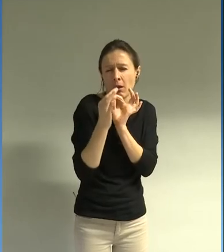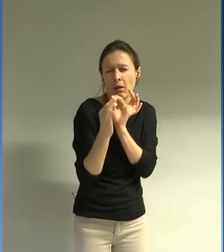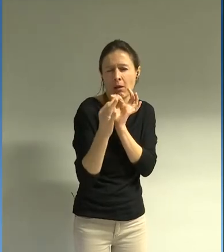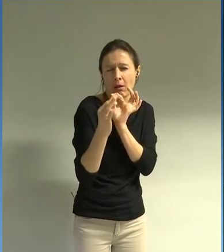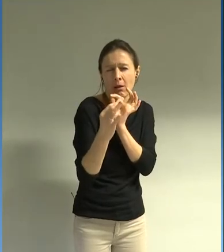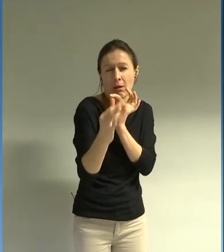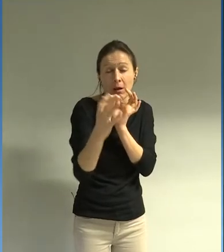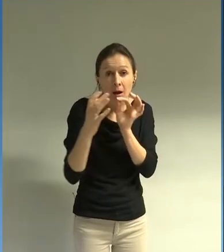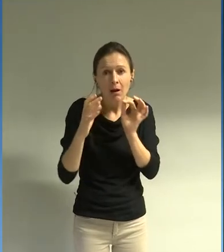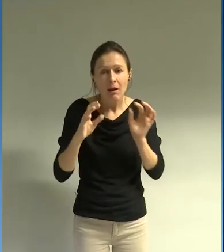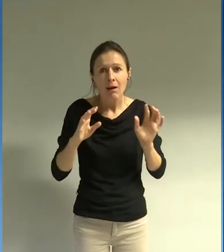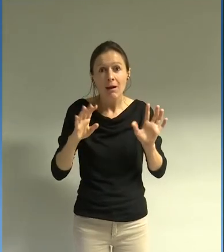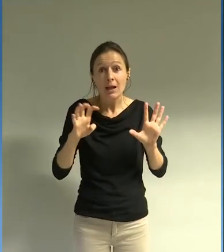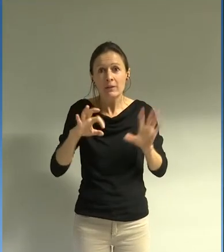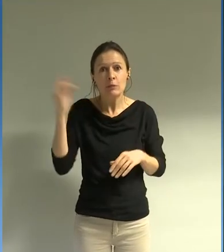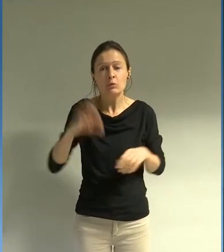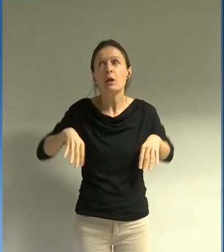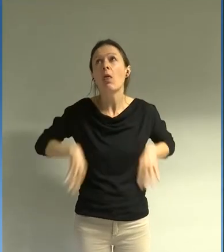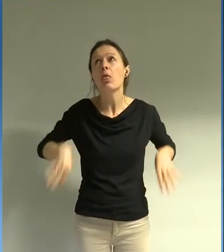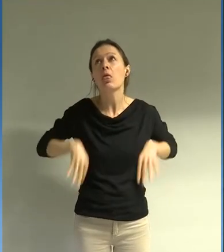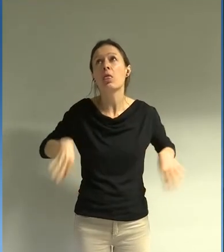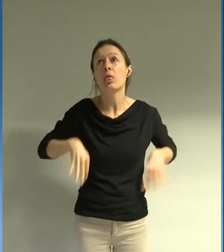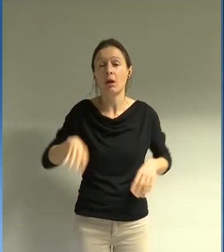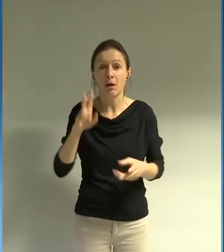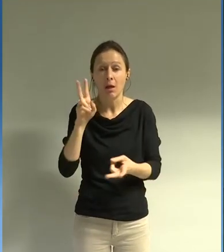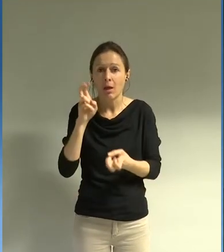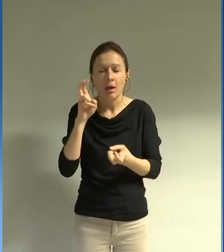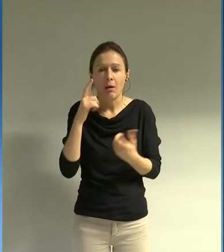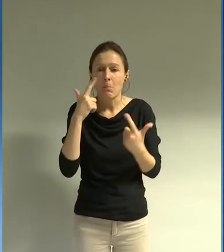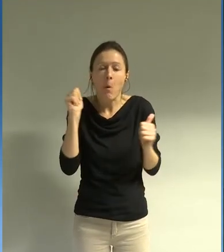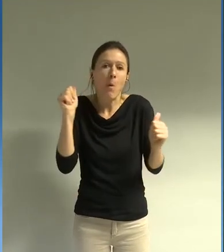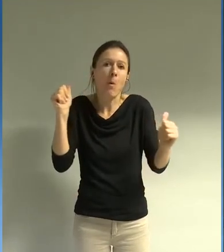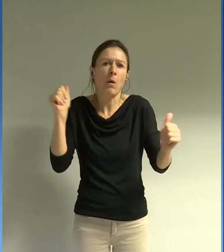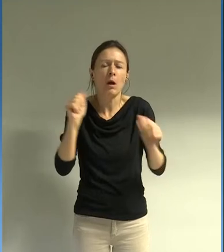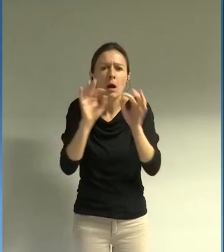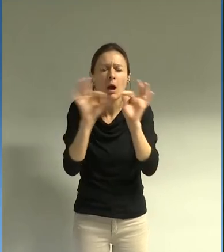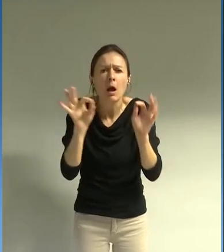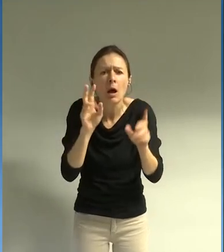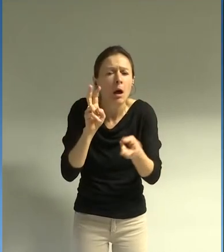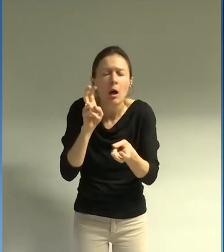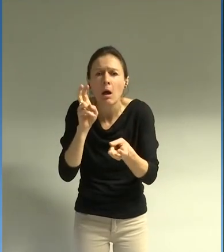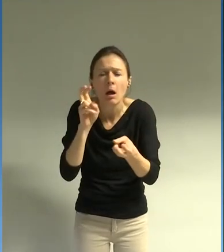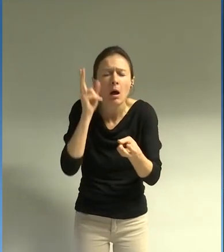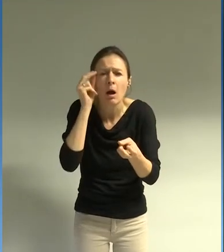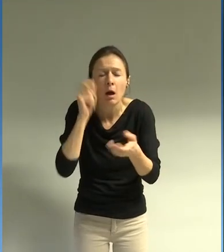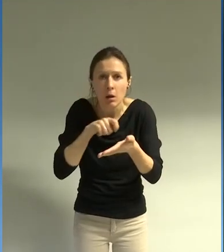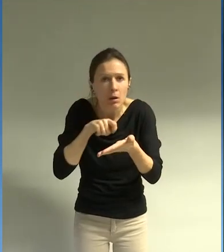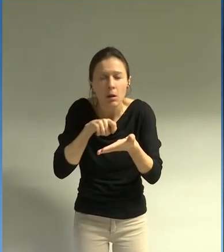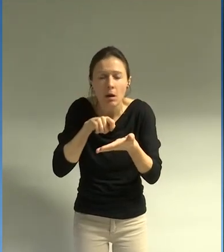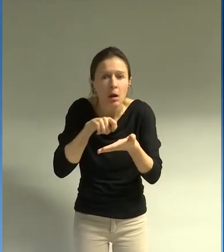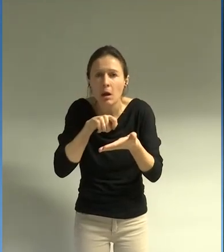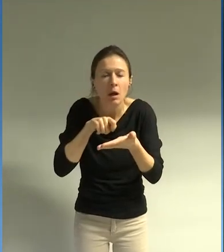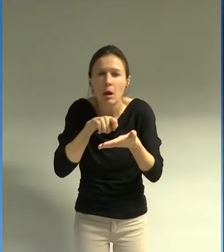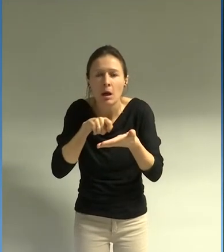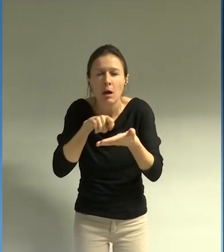les ai eu cinq heures de transpiration cinq heures de transpiration pour comprendre les phrases pour les découper pour les stabilos t pour aller dans